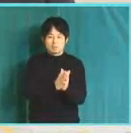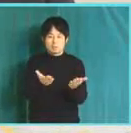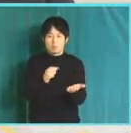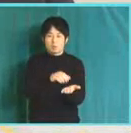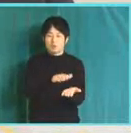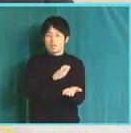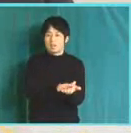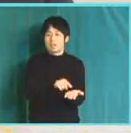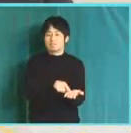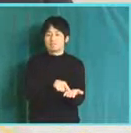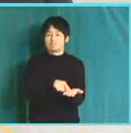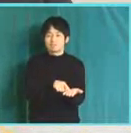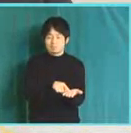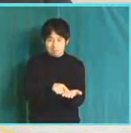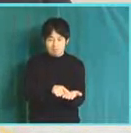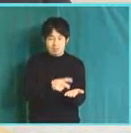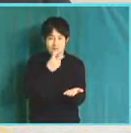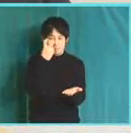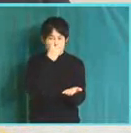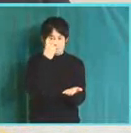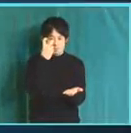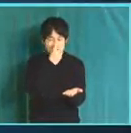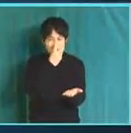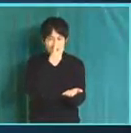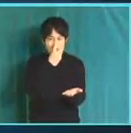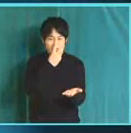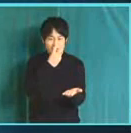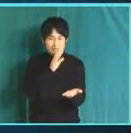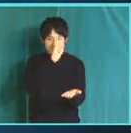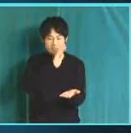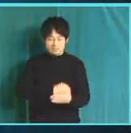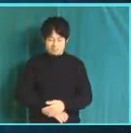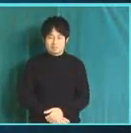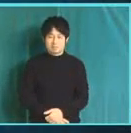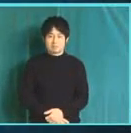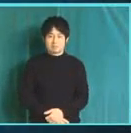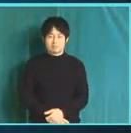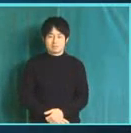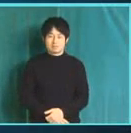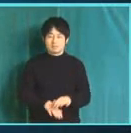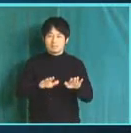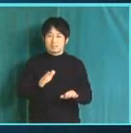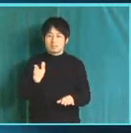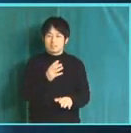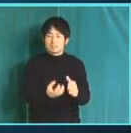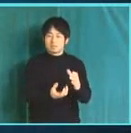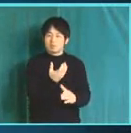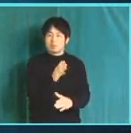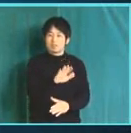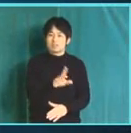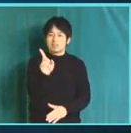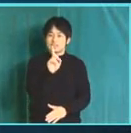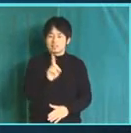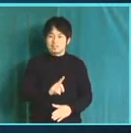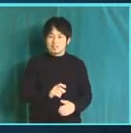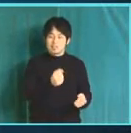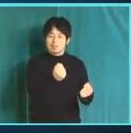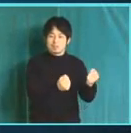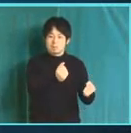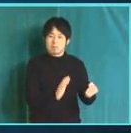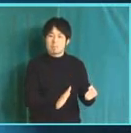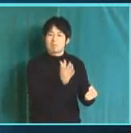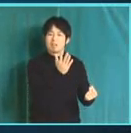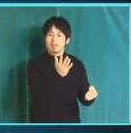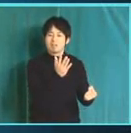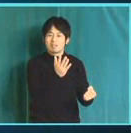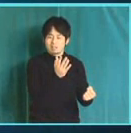ので、はい、そちらを見ていただいて分別をしていただくのと、あとですね、最近ちょっと車両火災というものが発生してお